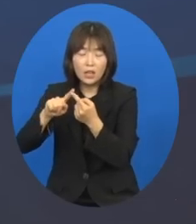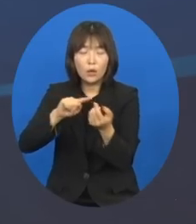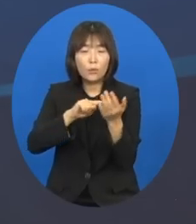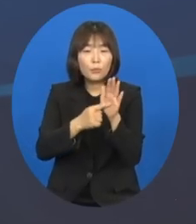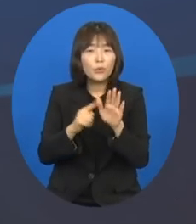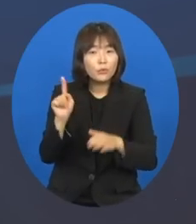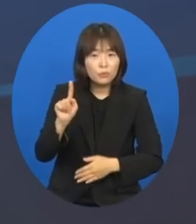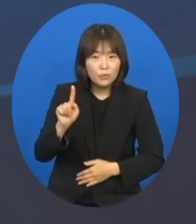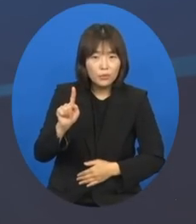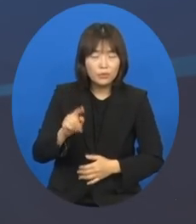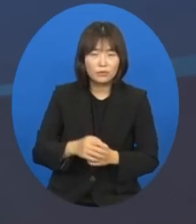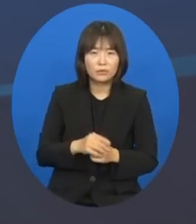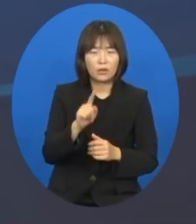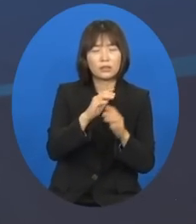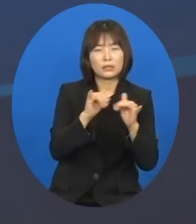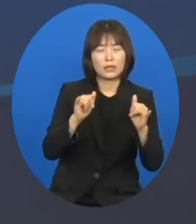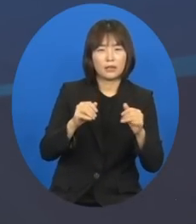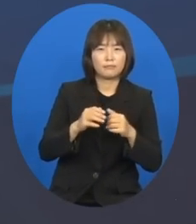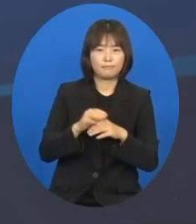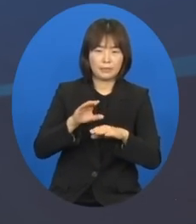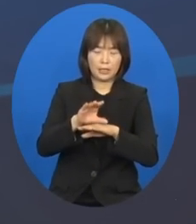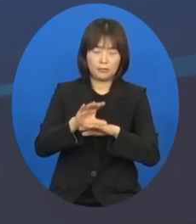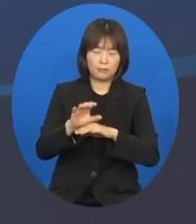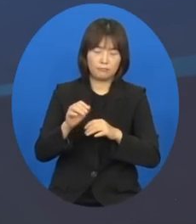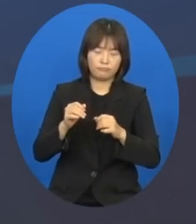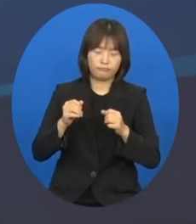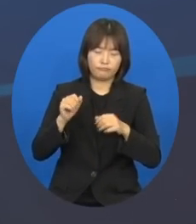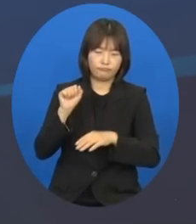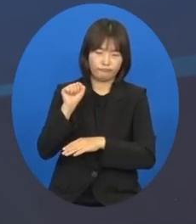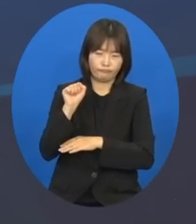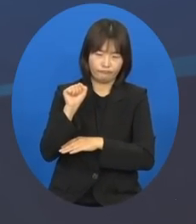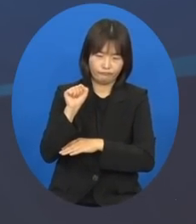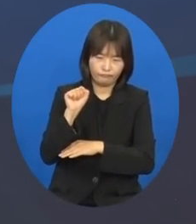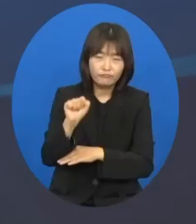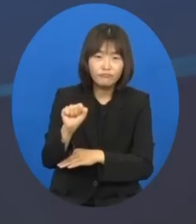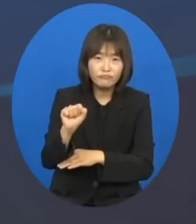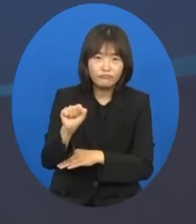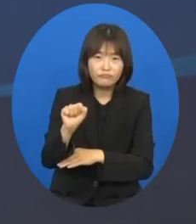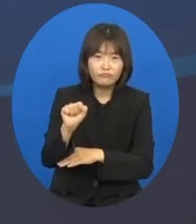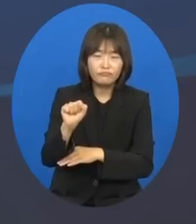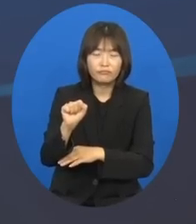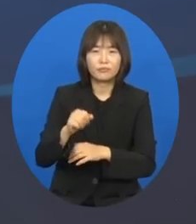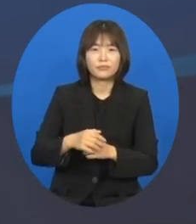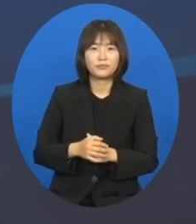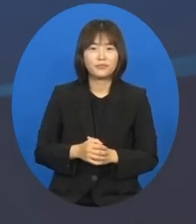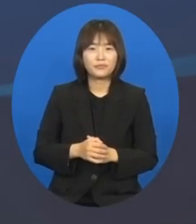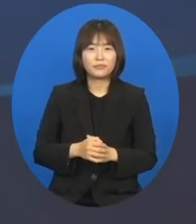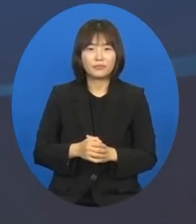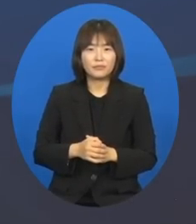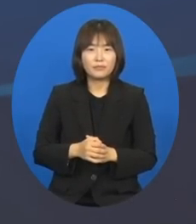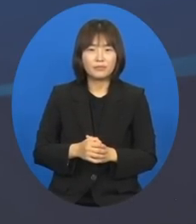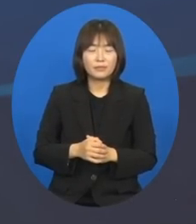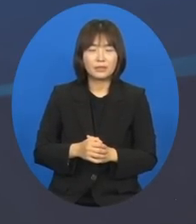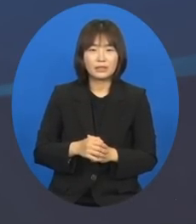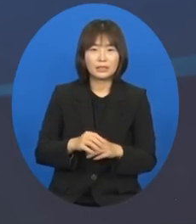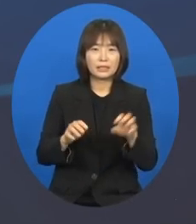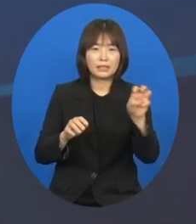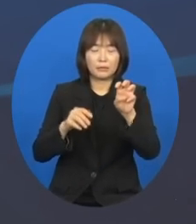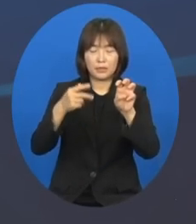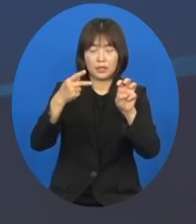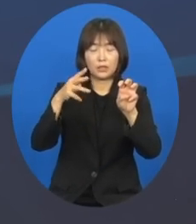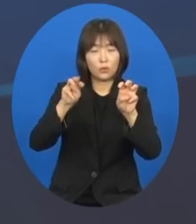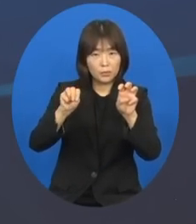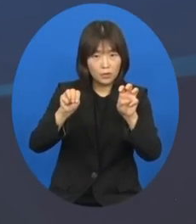있냐면 어떤 사람이 차를 몰고 가요 미국적인 설명이죠 차를 보고 쭉 가는데 30km 달려야